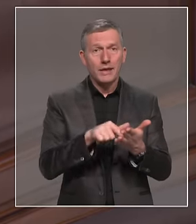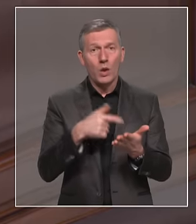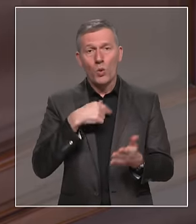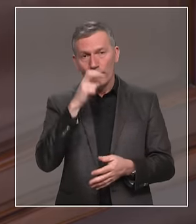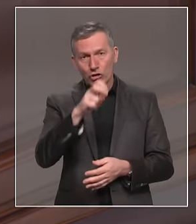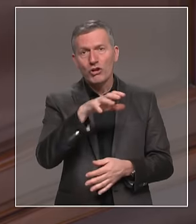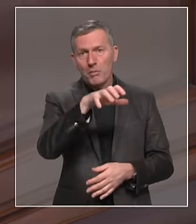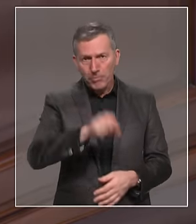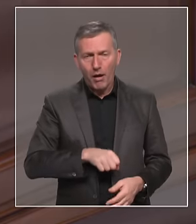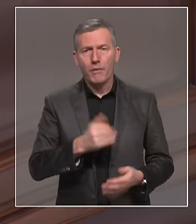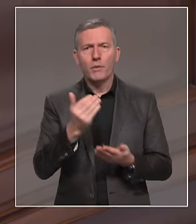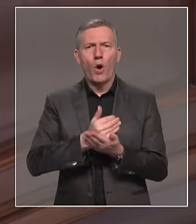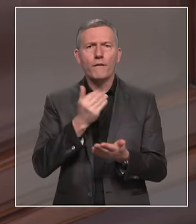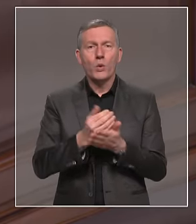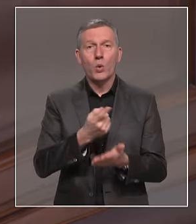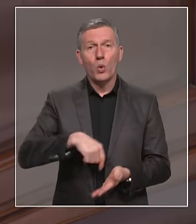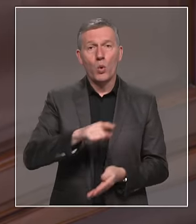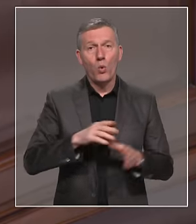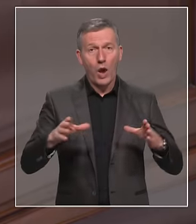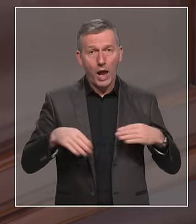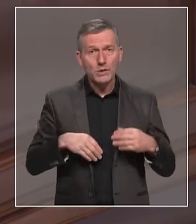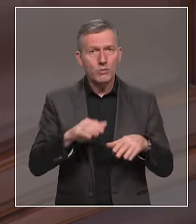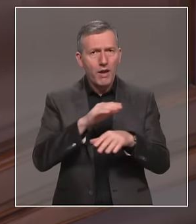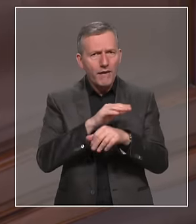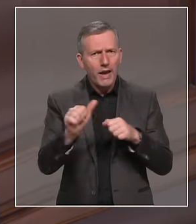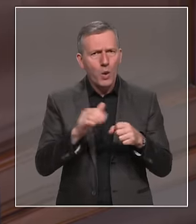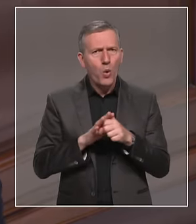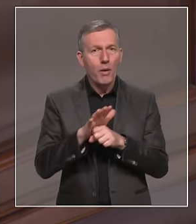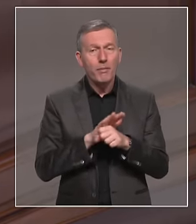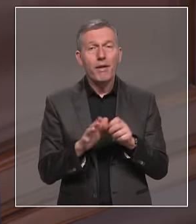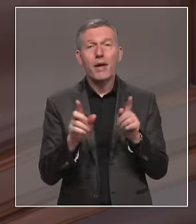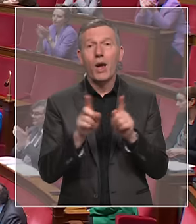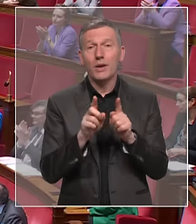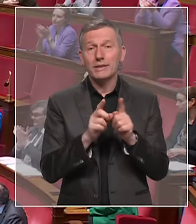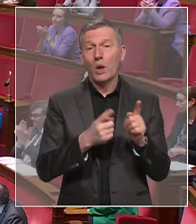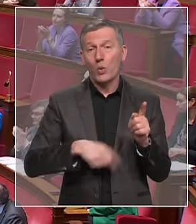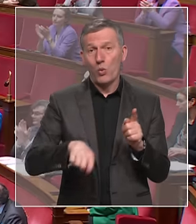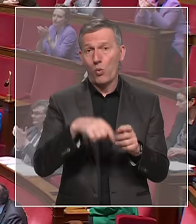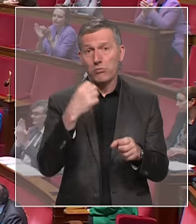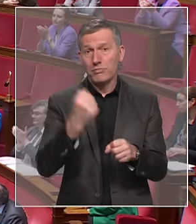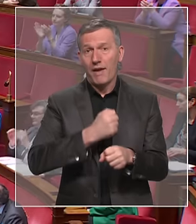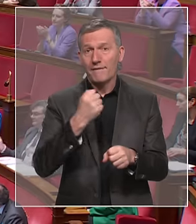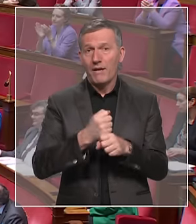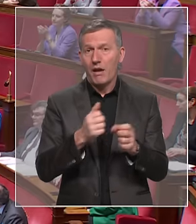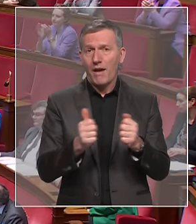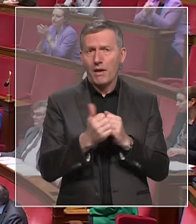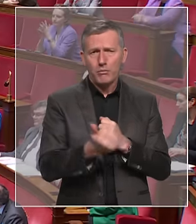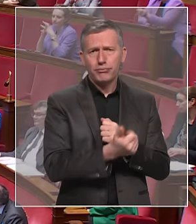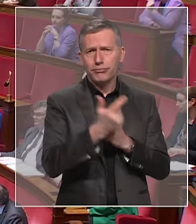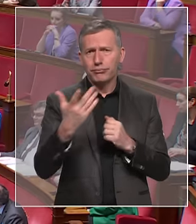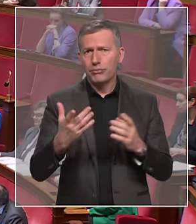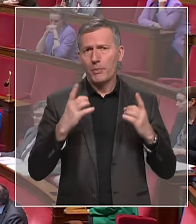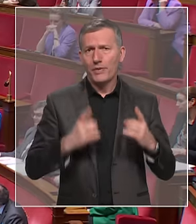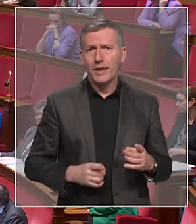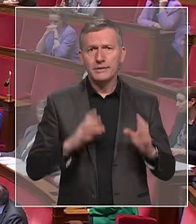ces revenus indus et nous avons assumé de le faire. Et c'est dans cette même logique que nous allons travailler avec plusieurs parlementaires de la majorité